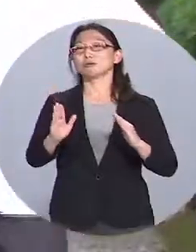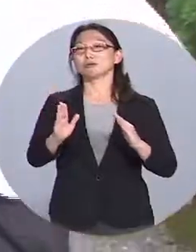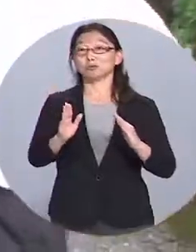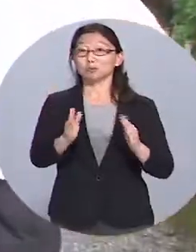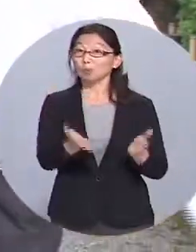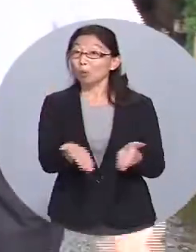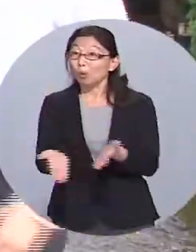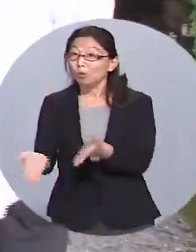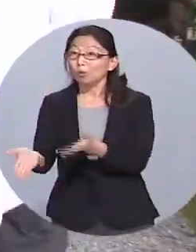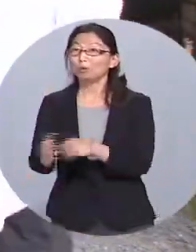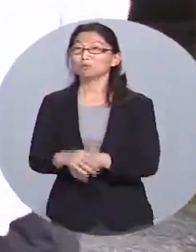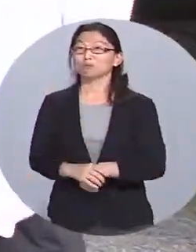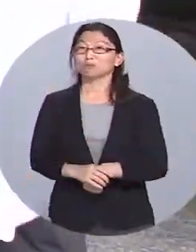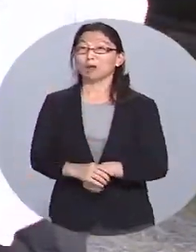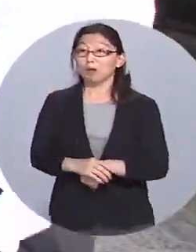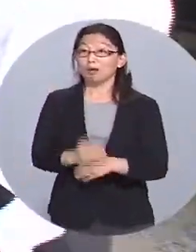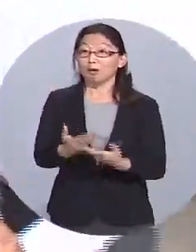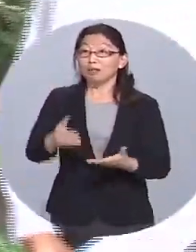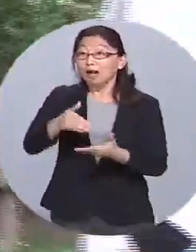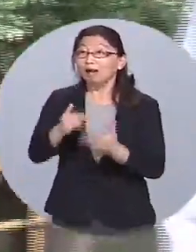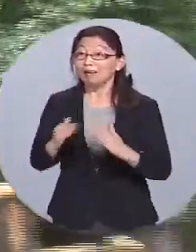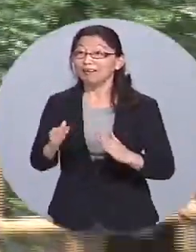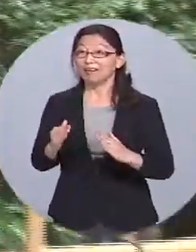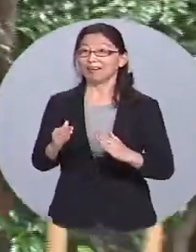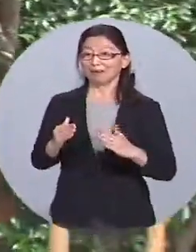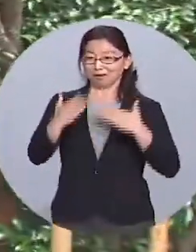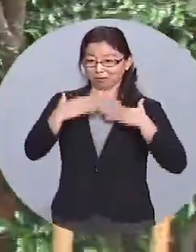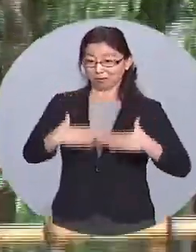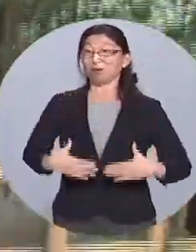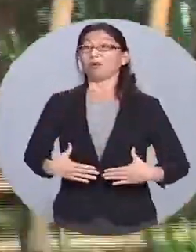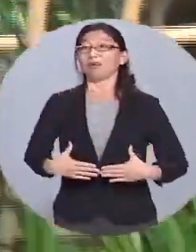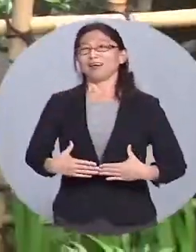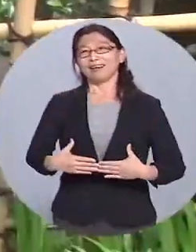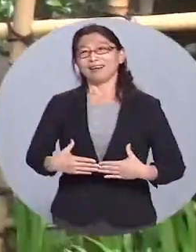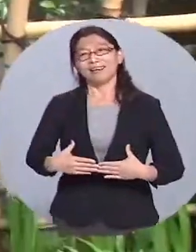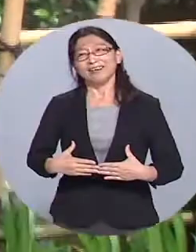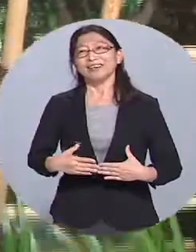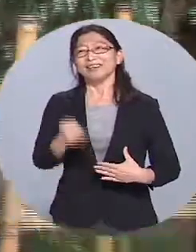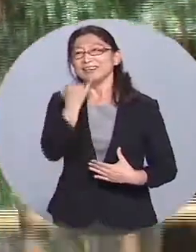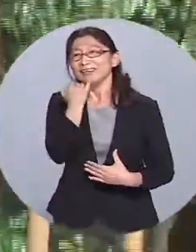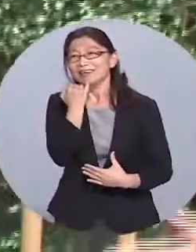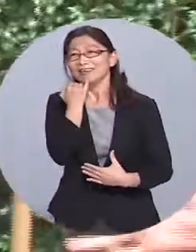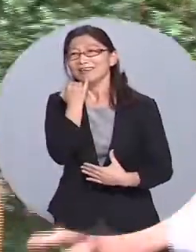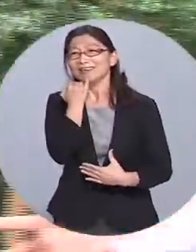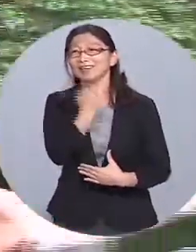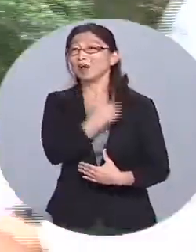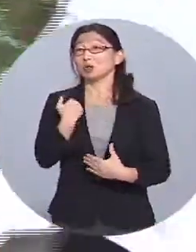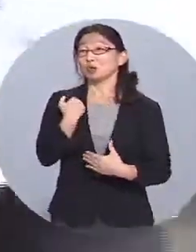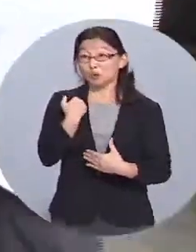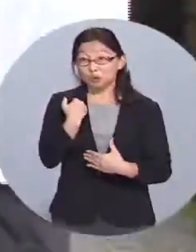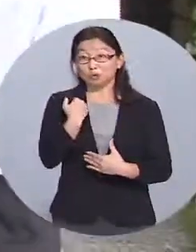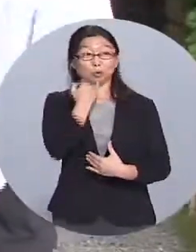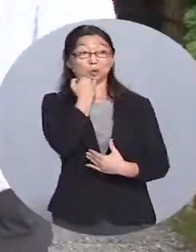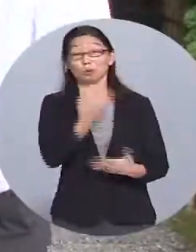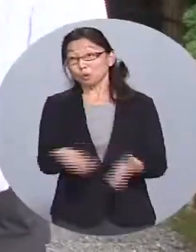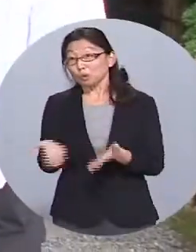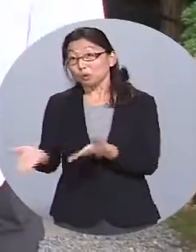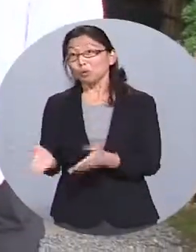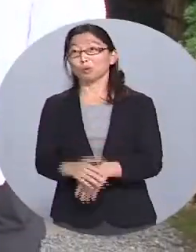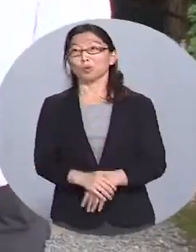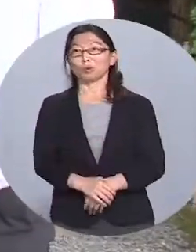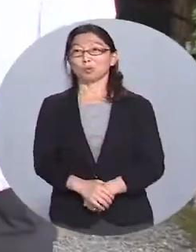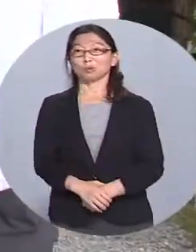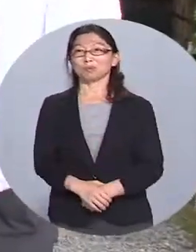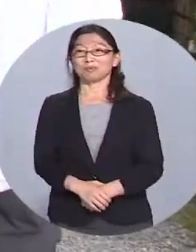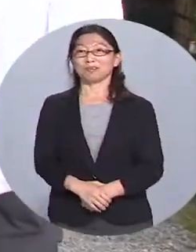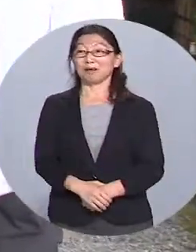はどうですか。 お茶会ですか。 はい。 ちょっと僕お茶会にしては派手な T シャツ着ちゃってるんですけども。 いや大丈夫です。 こんな大丈夫ですか。これで。 はい大丈夫です。